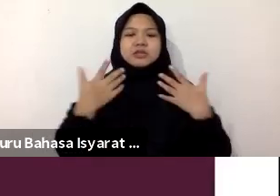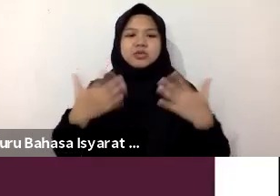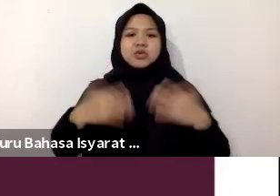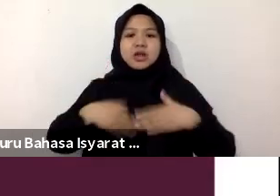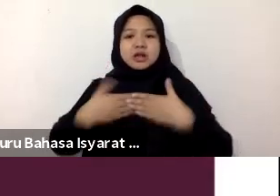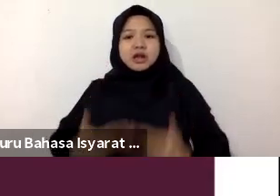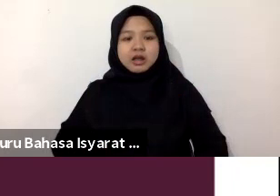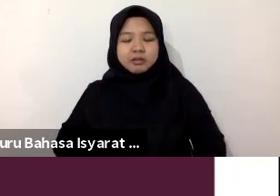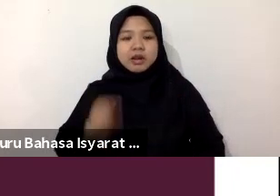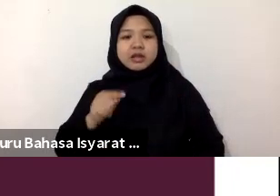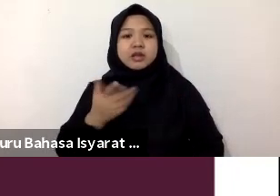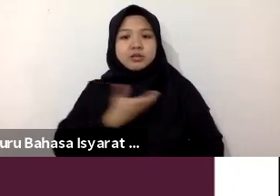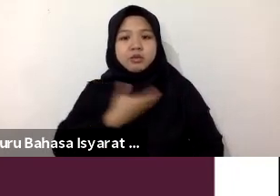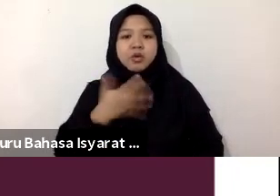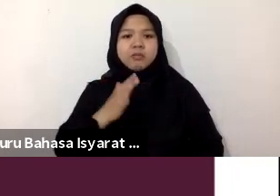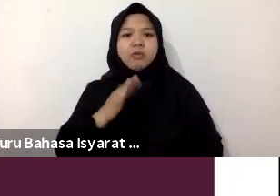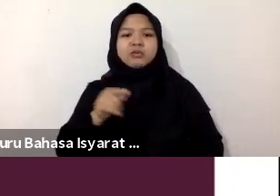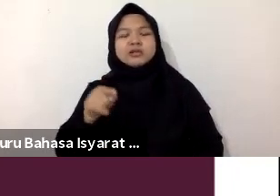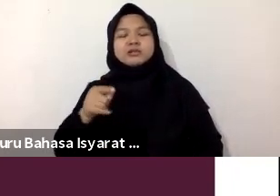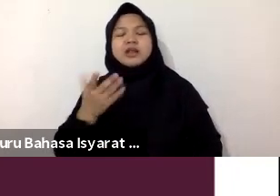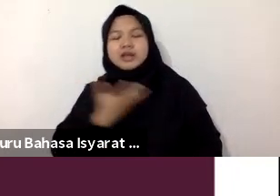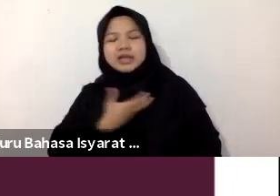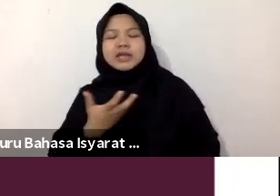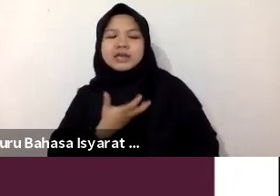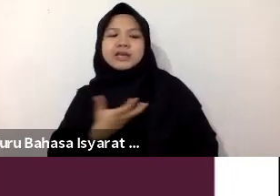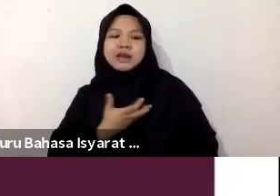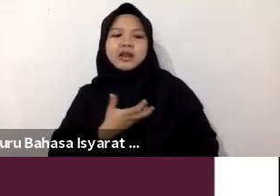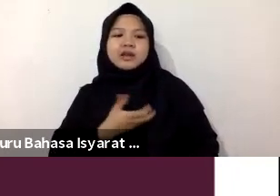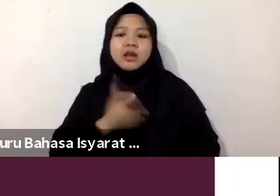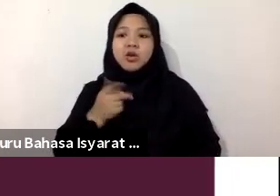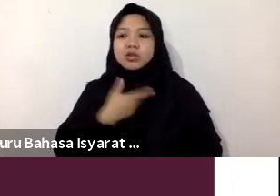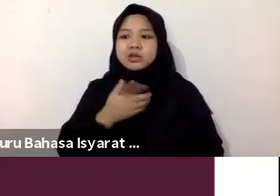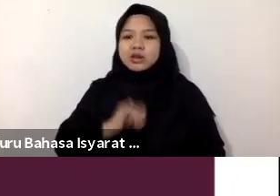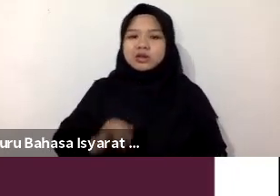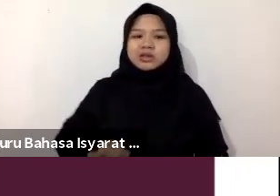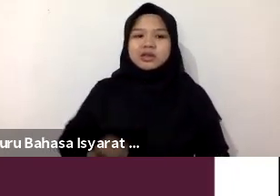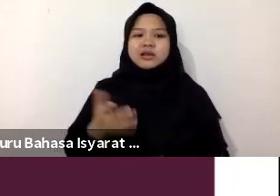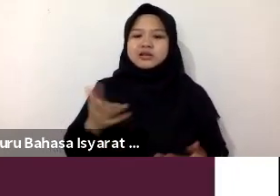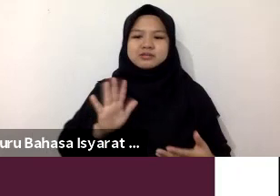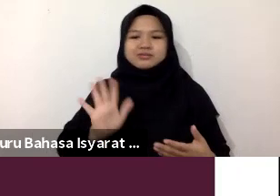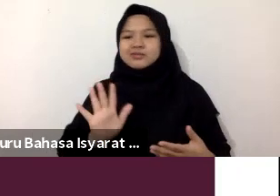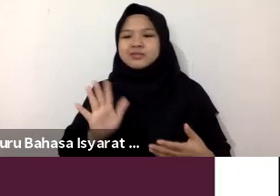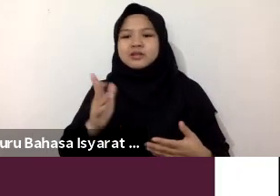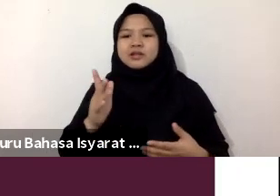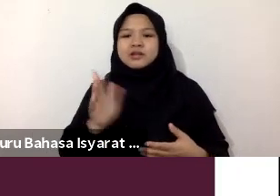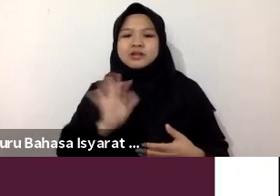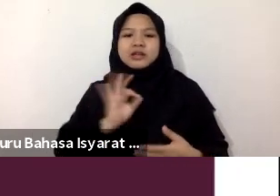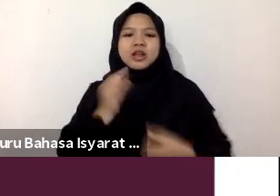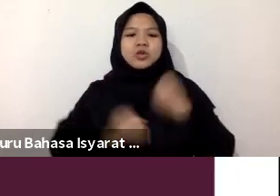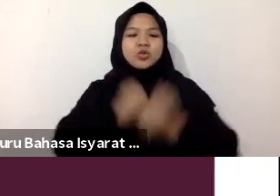mau tidak mau ya diinginkan ya, karunya kalau tidak diinginkan sehingga tidak ada upaya-upaya